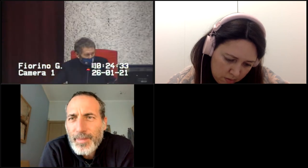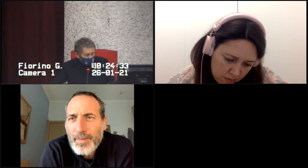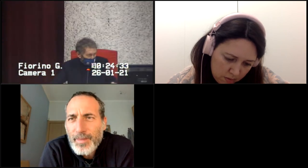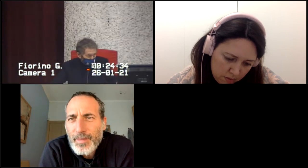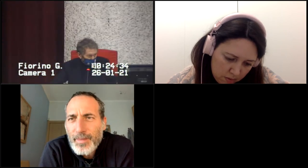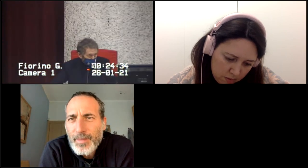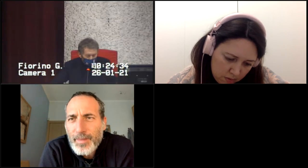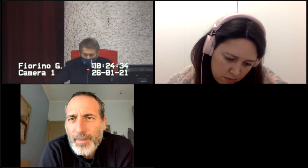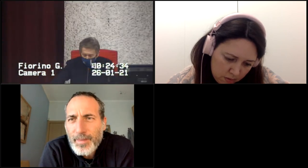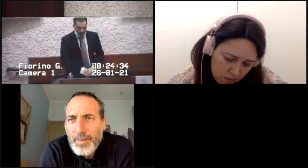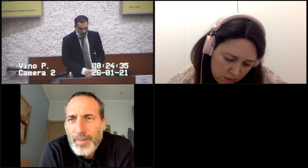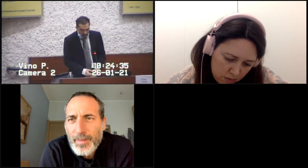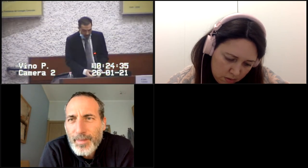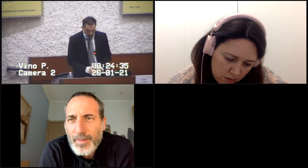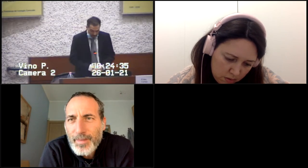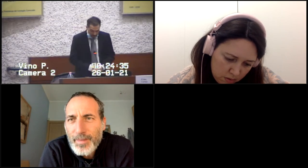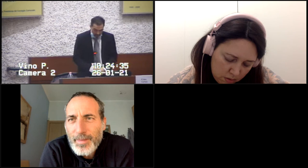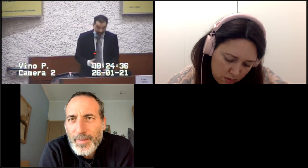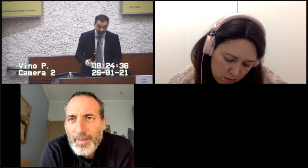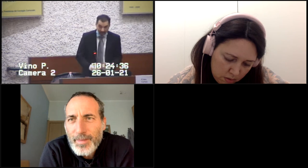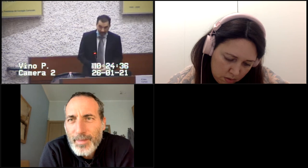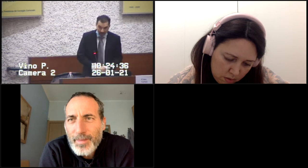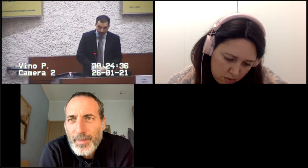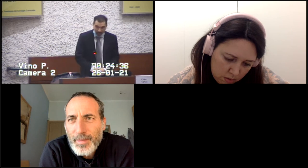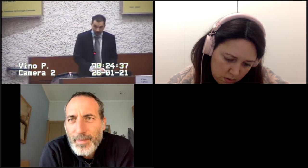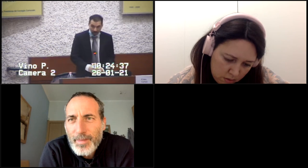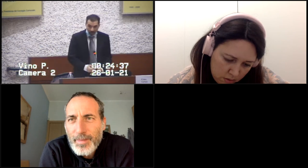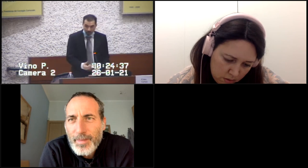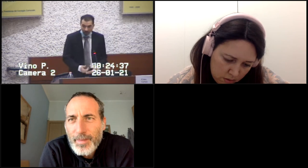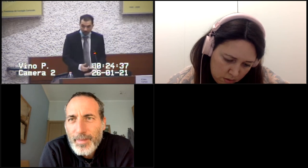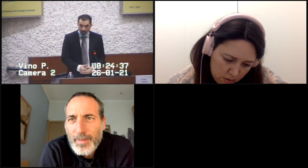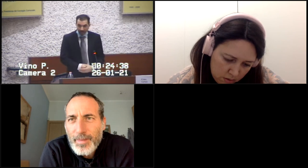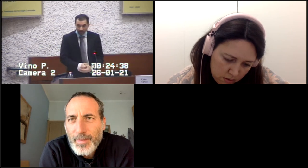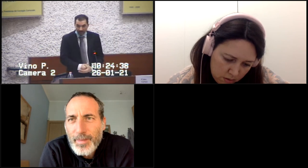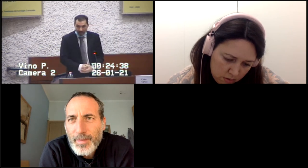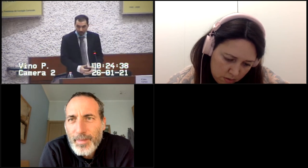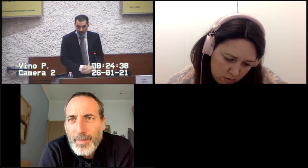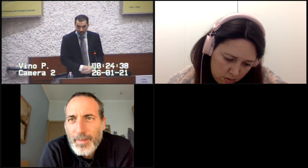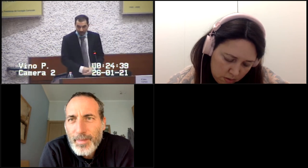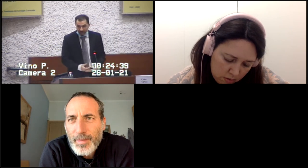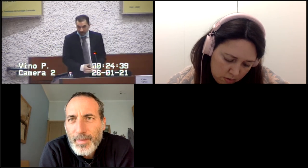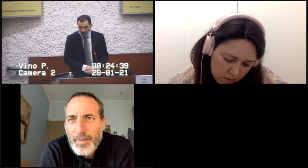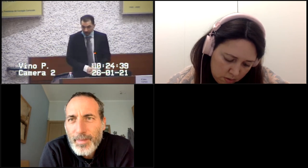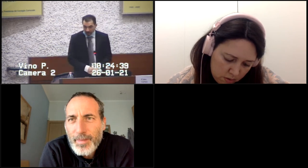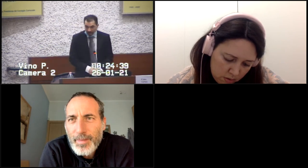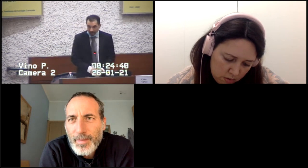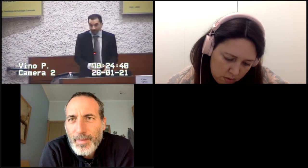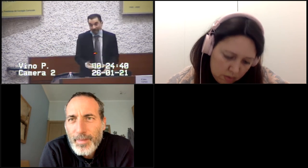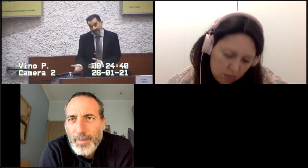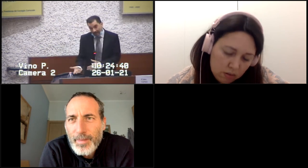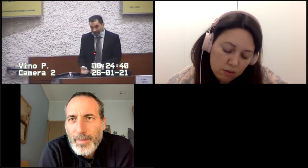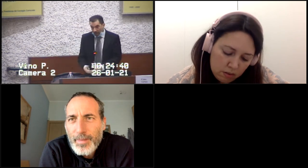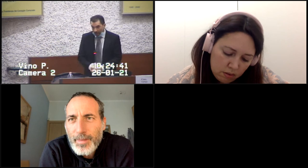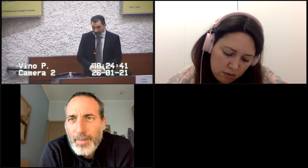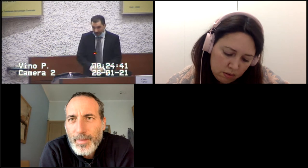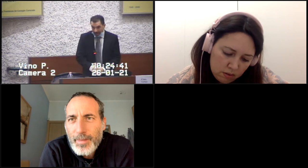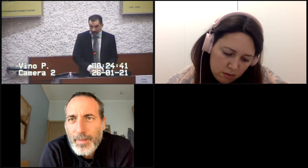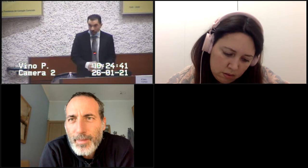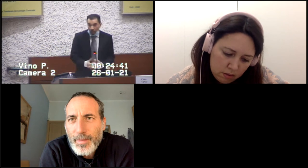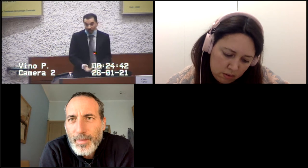il regolamento, tutto qua. No, magari è anche un po' reciproco, visto che comunque lei non è la persona preposta a rispondere, ma a dare la